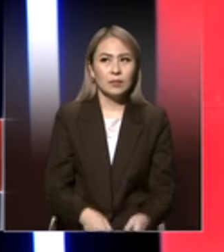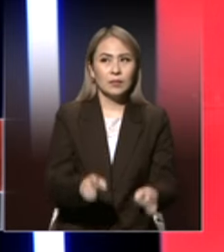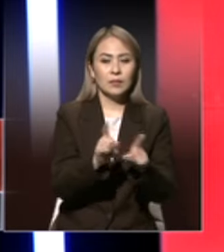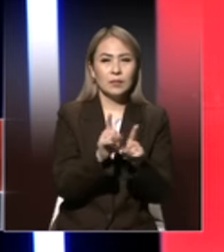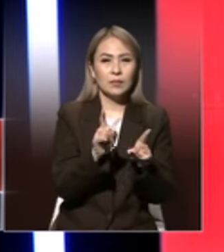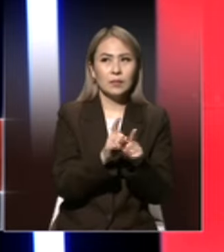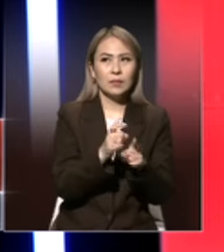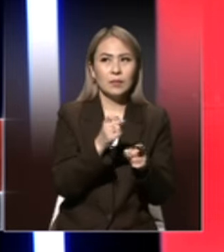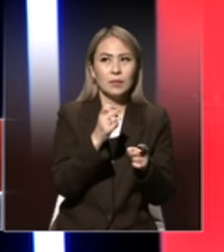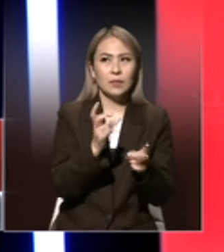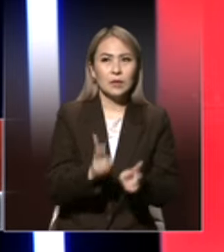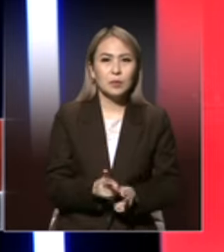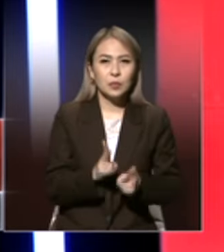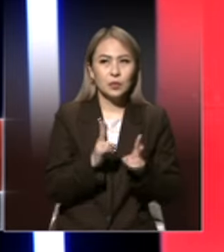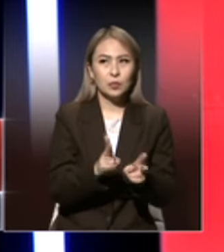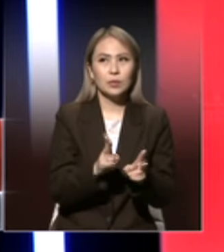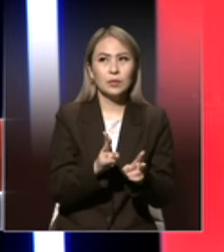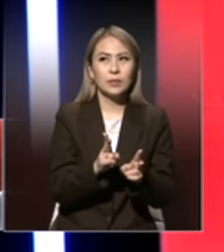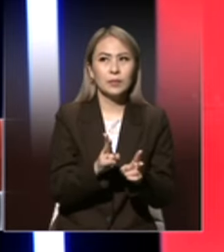моральдық қылмыспен